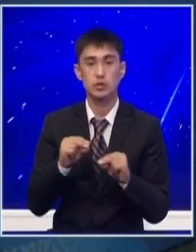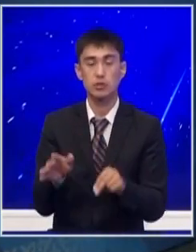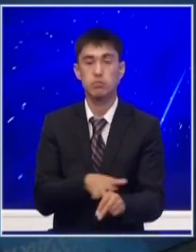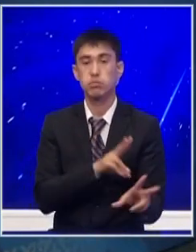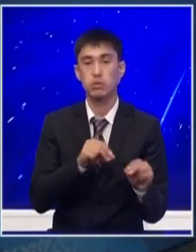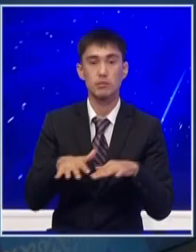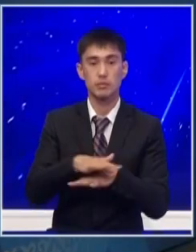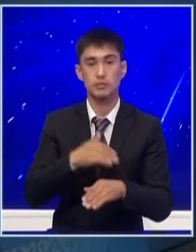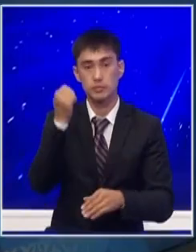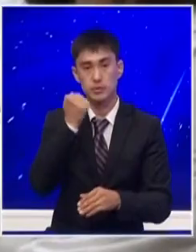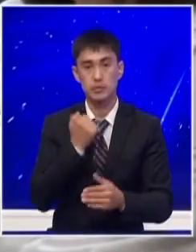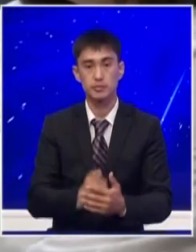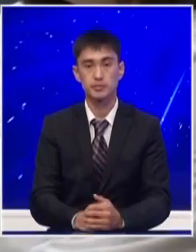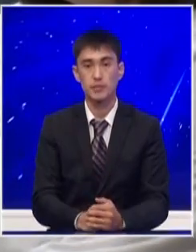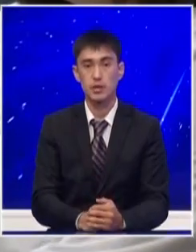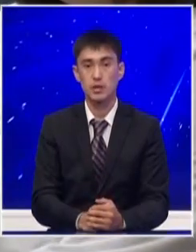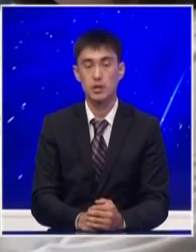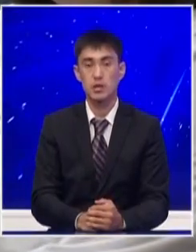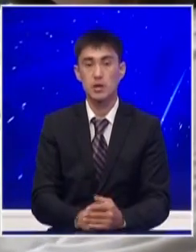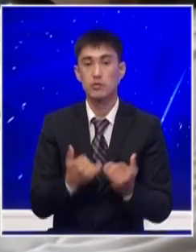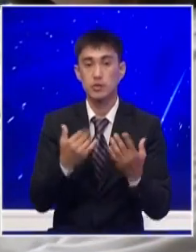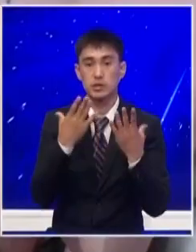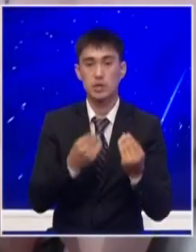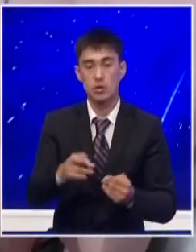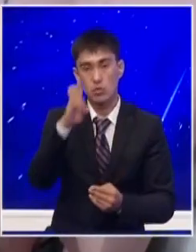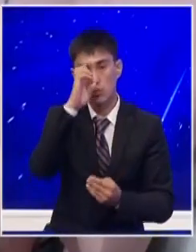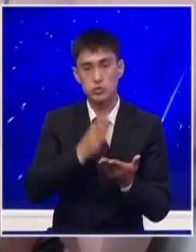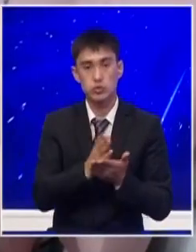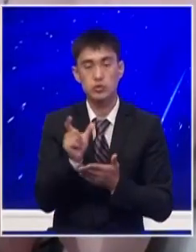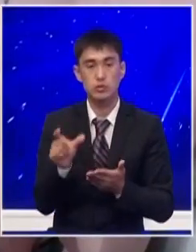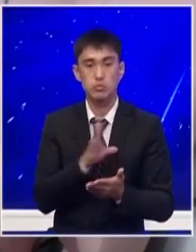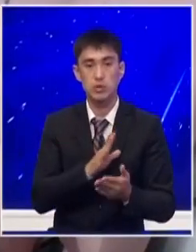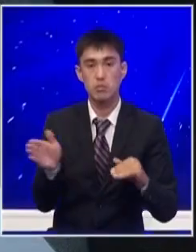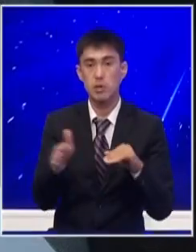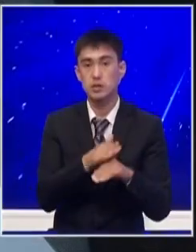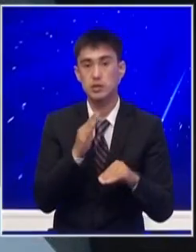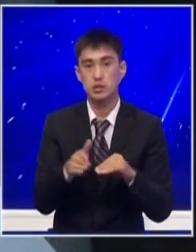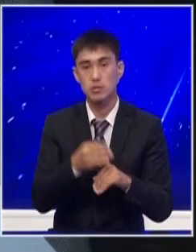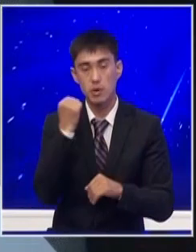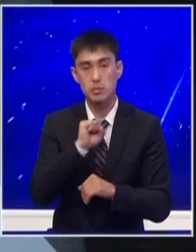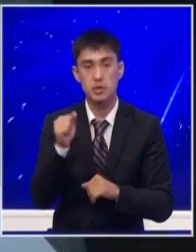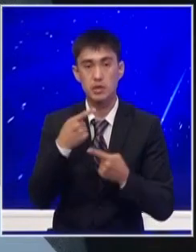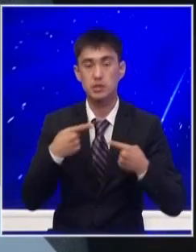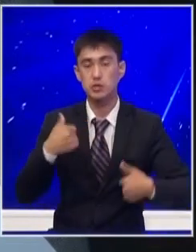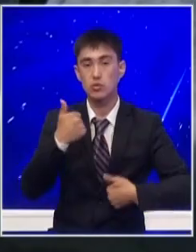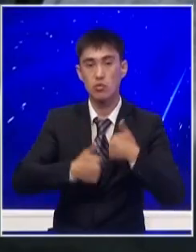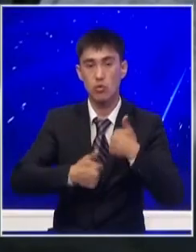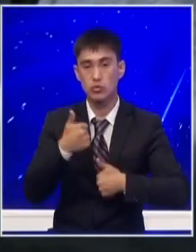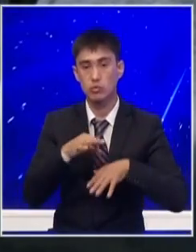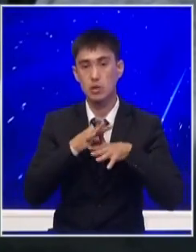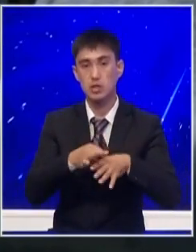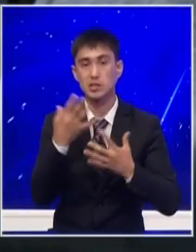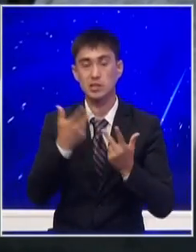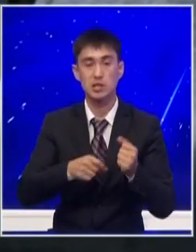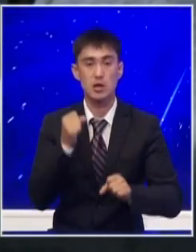благополучия в их семьях. Отметим, в честь Дня государственного служащего были поощрены и победители различных конкурсов, прошедших